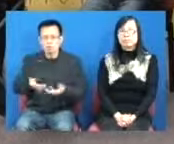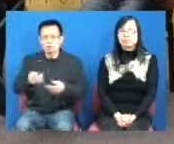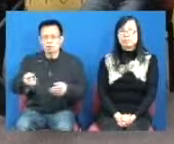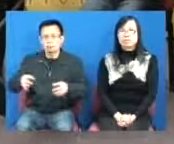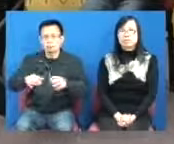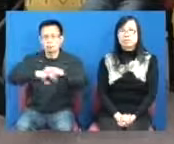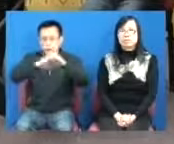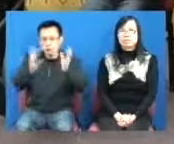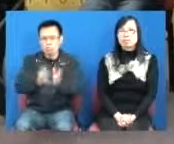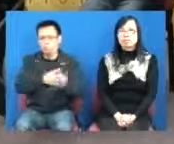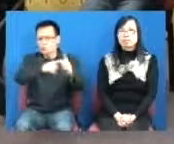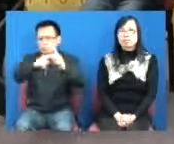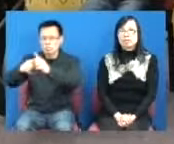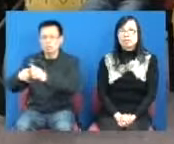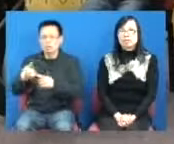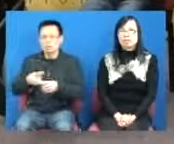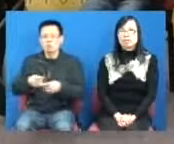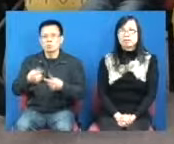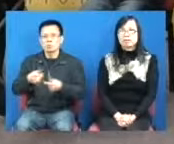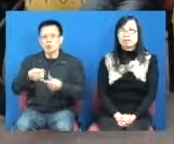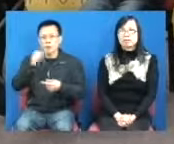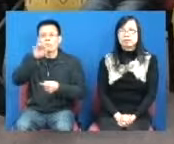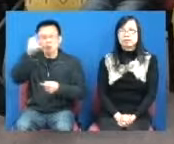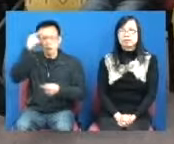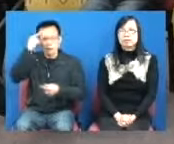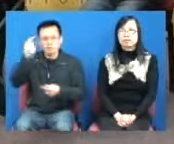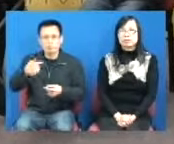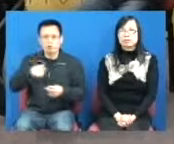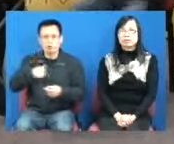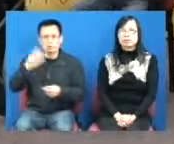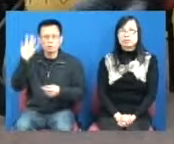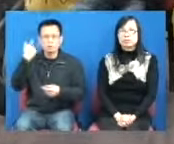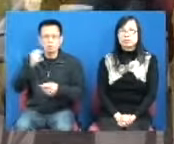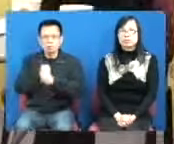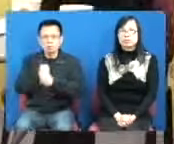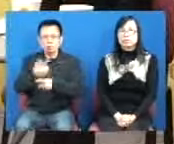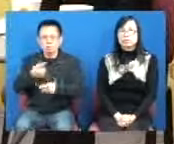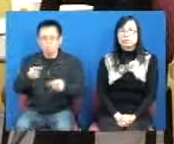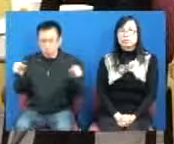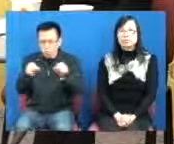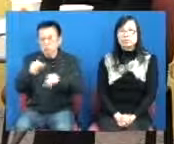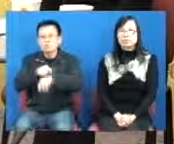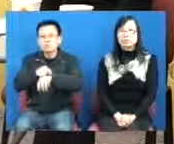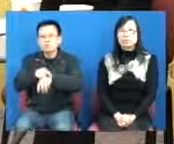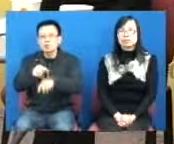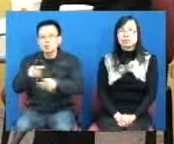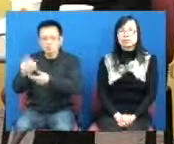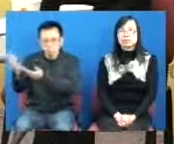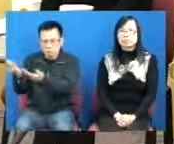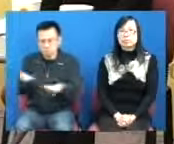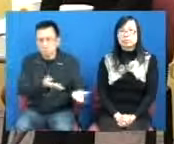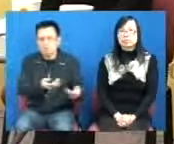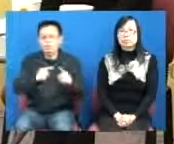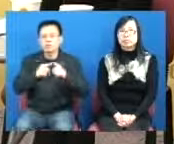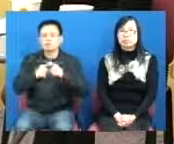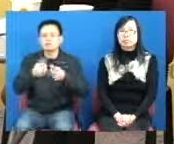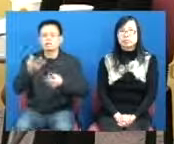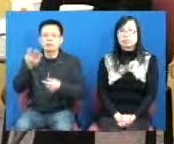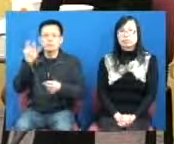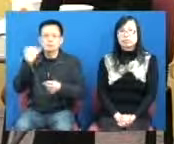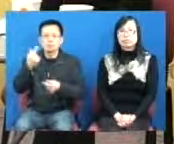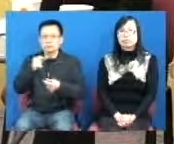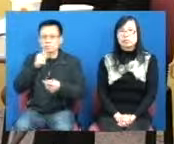盛讓我告訴你你的名額究竟去到哪裏我做過這些很短時間做過這些受邀請人士那時為